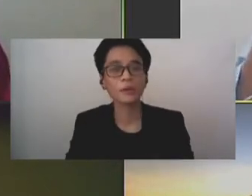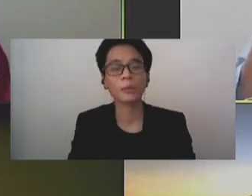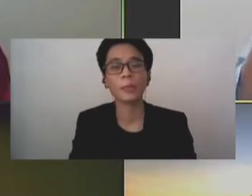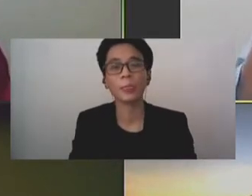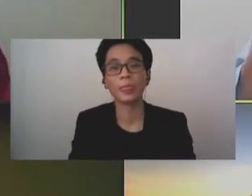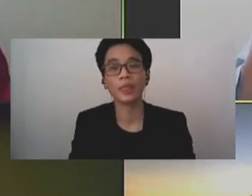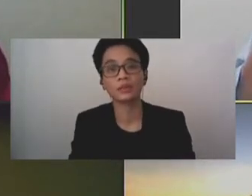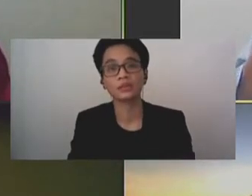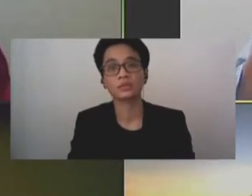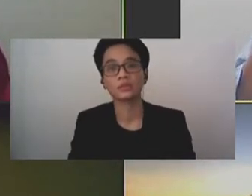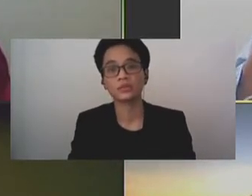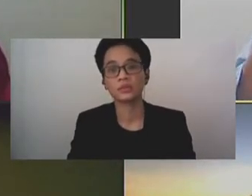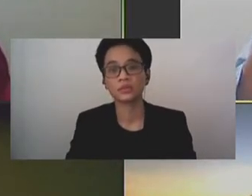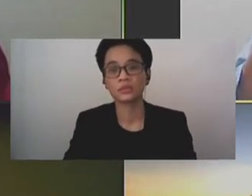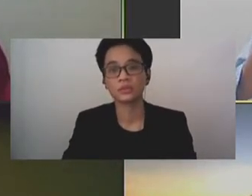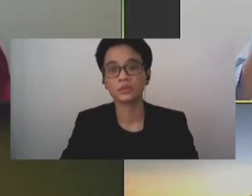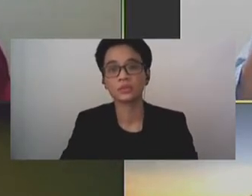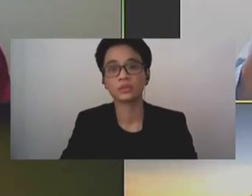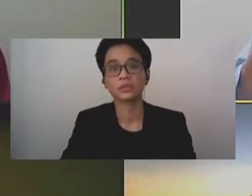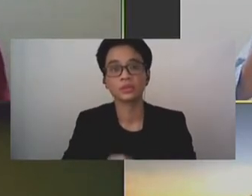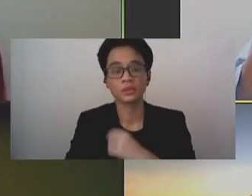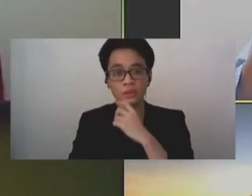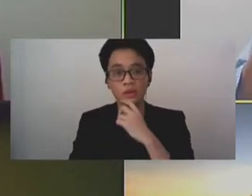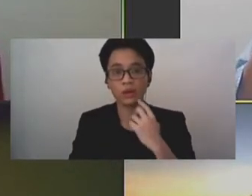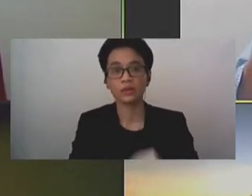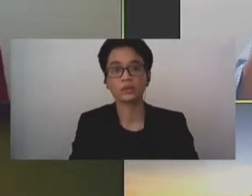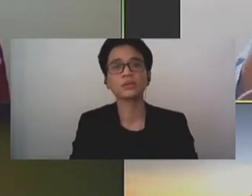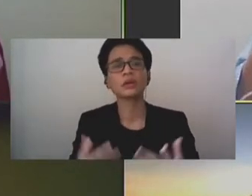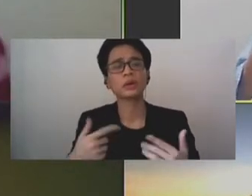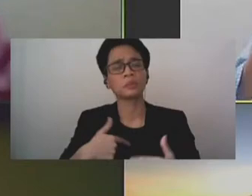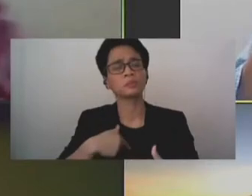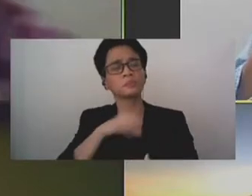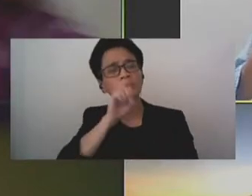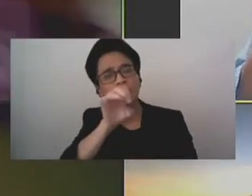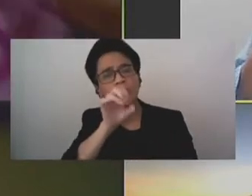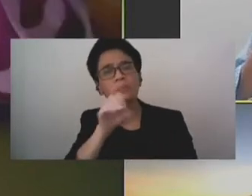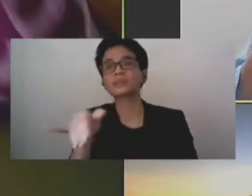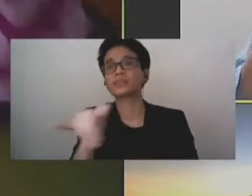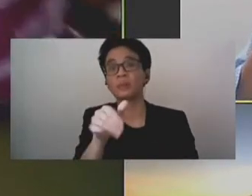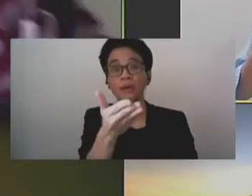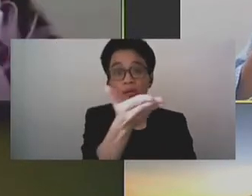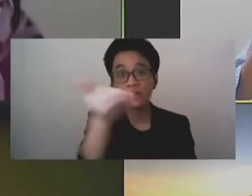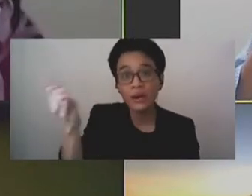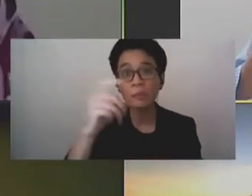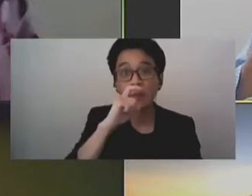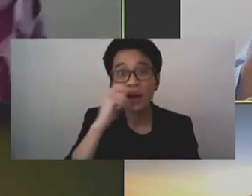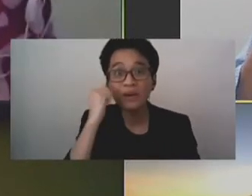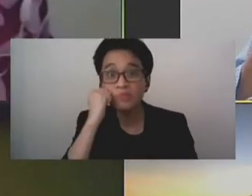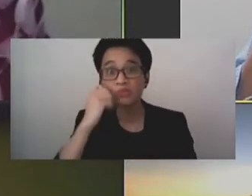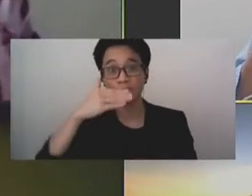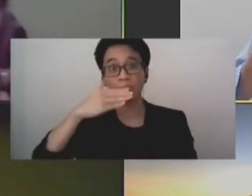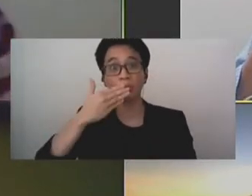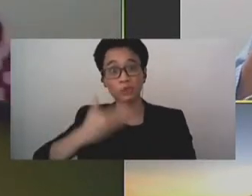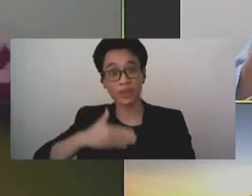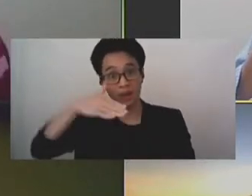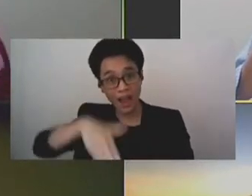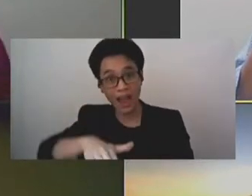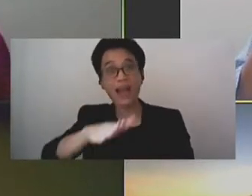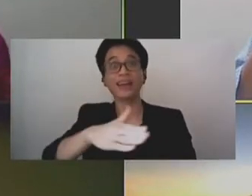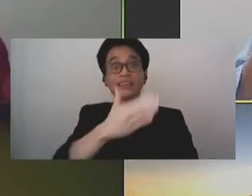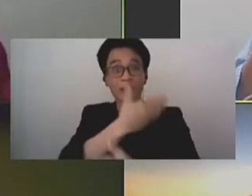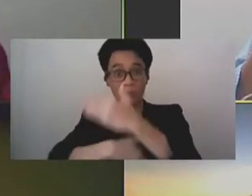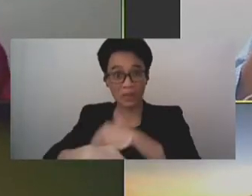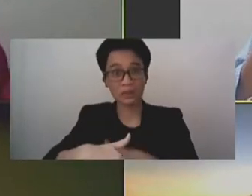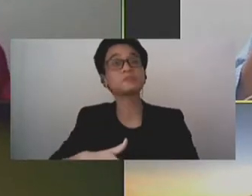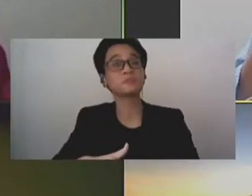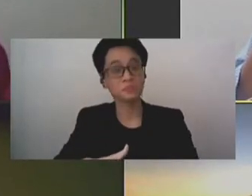Kalau saya pesannya gini, untuk sama kepada para orang tua gitu. Anak-anak kita itu butuh mandiri